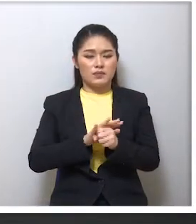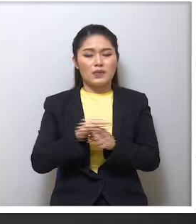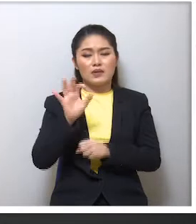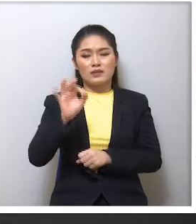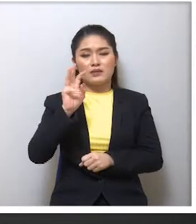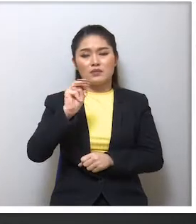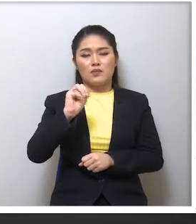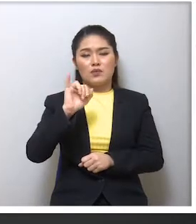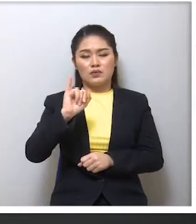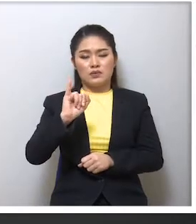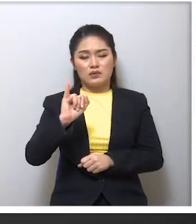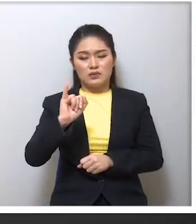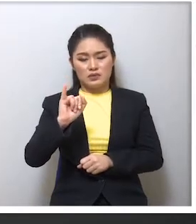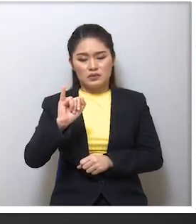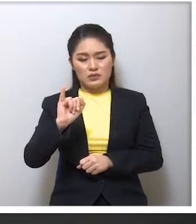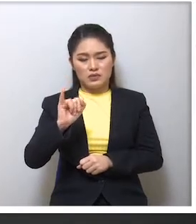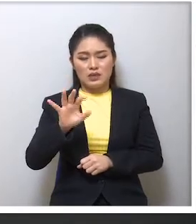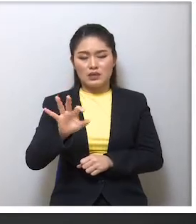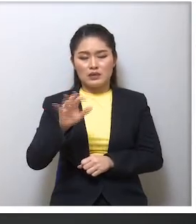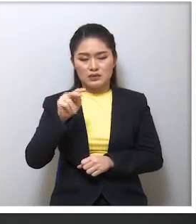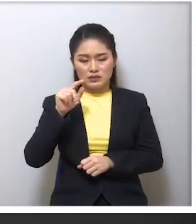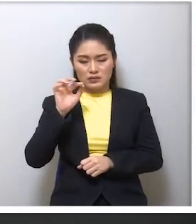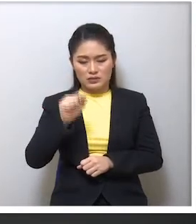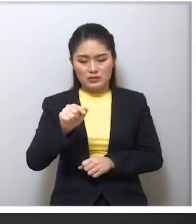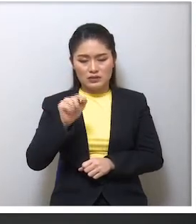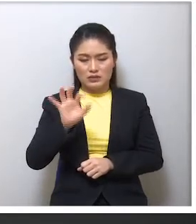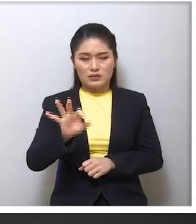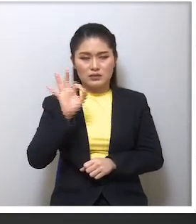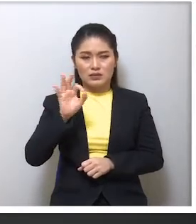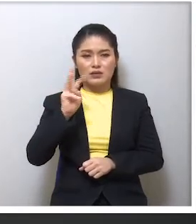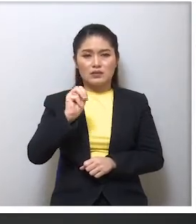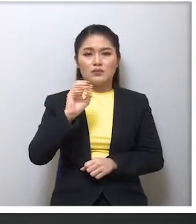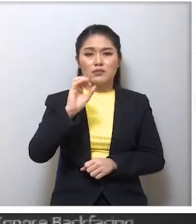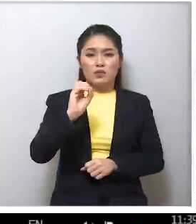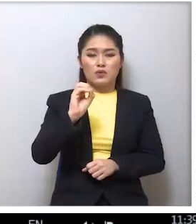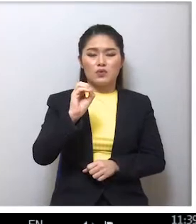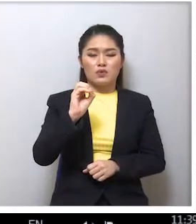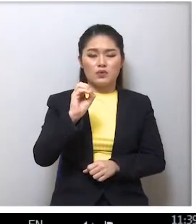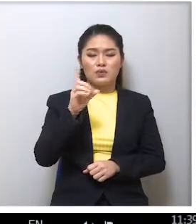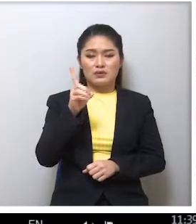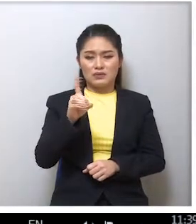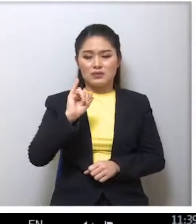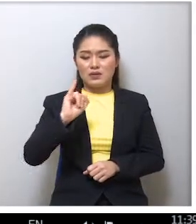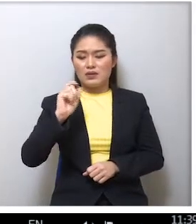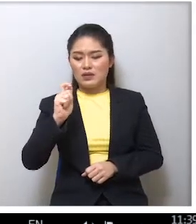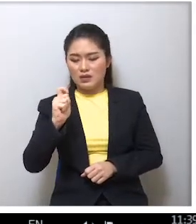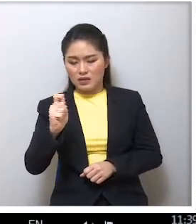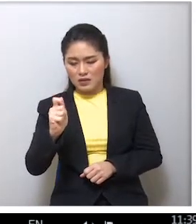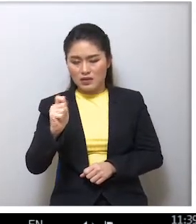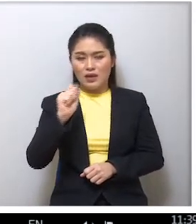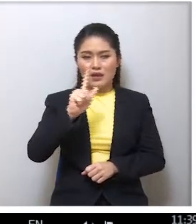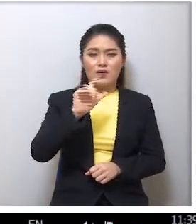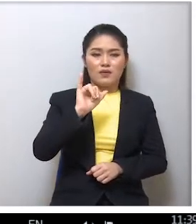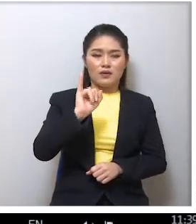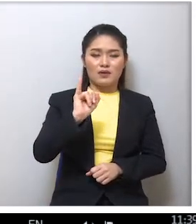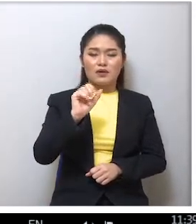modify จากนั้นคลิก modify list นะครับตรงนี้เลื่อนลงไปห